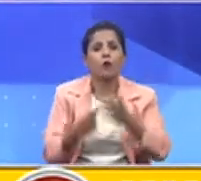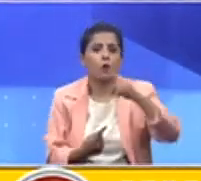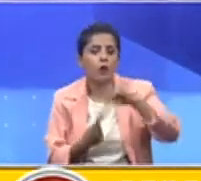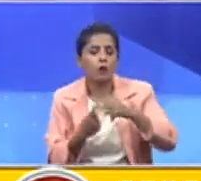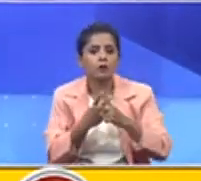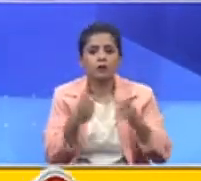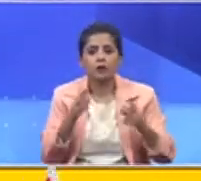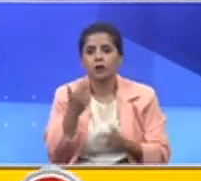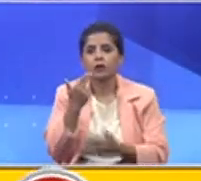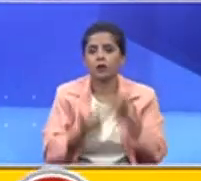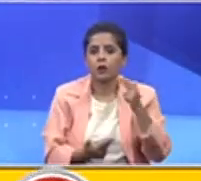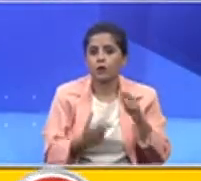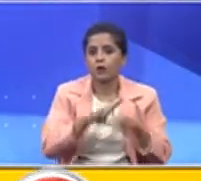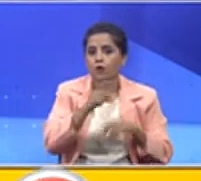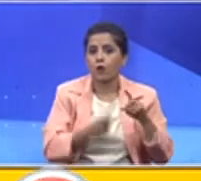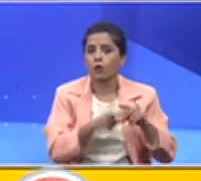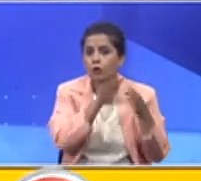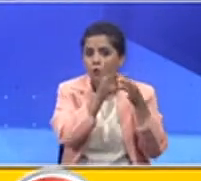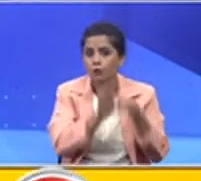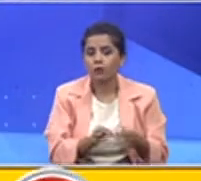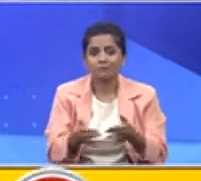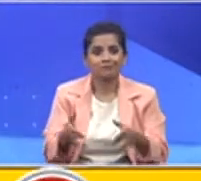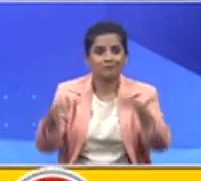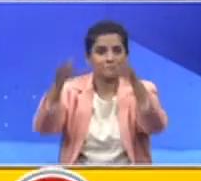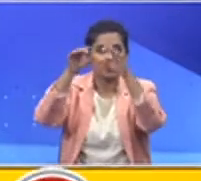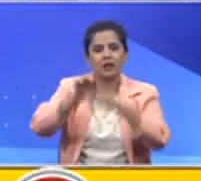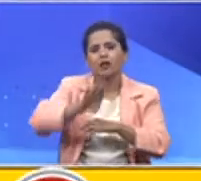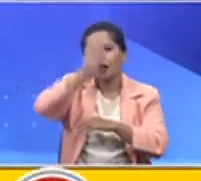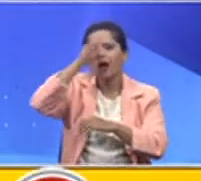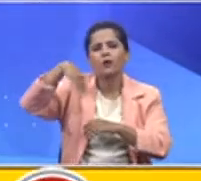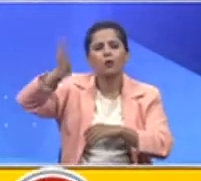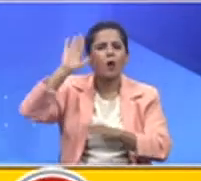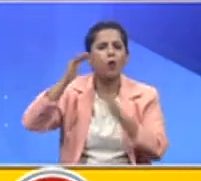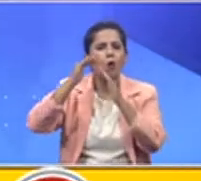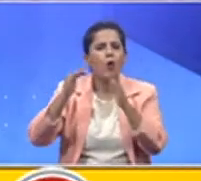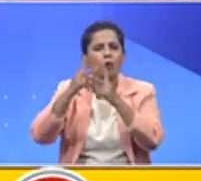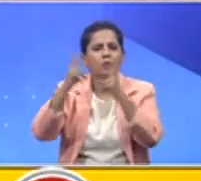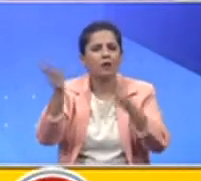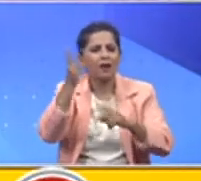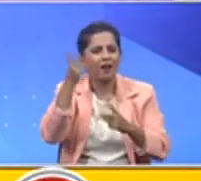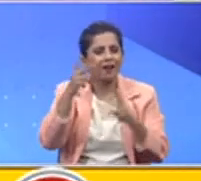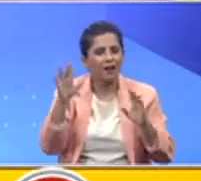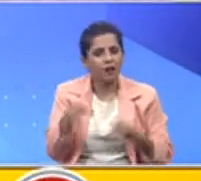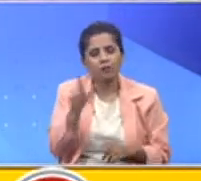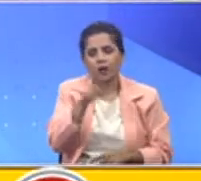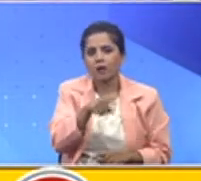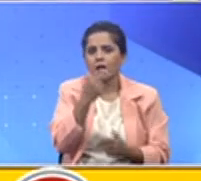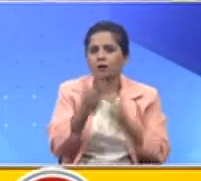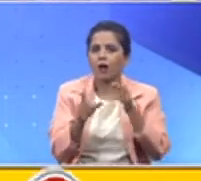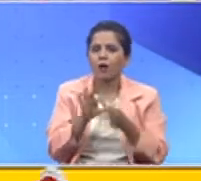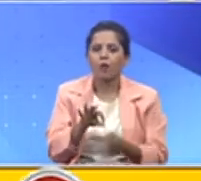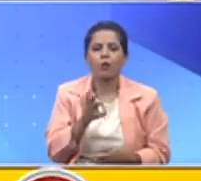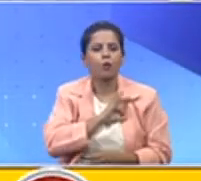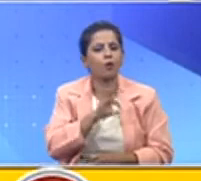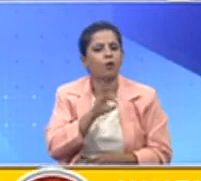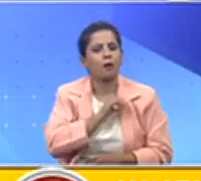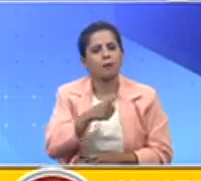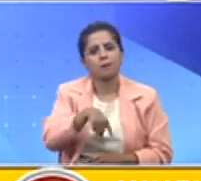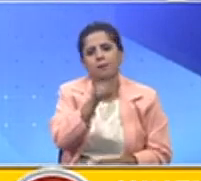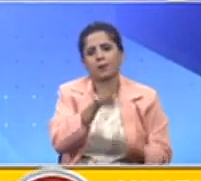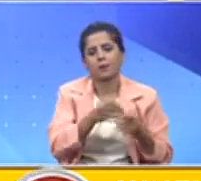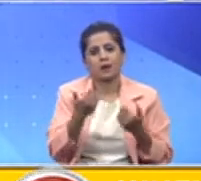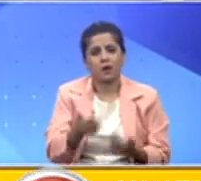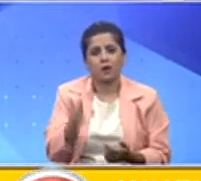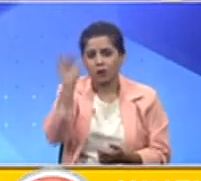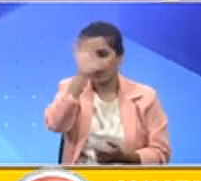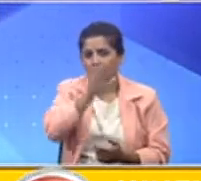फोर्ट्स से जुड़ी कहानिया भी लोगों को खुब पसंद आई। साथियों, आज जब